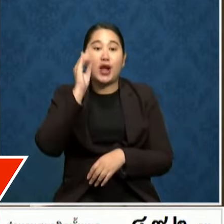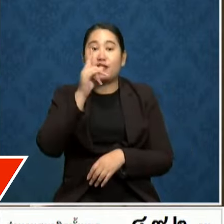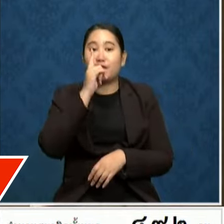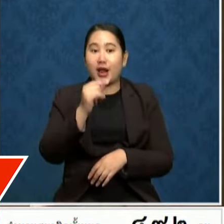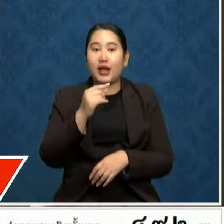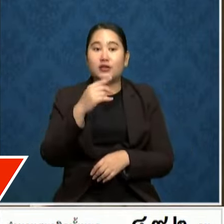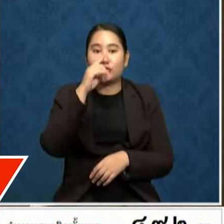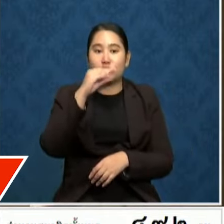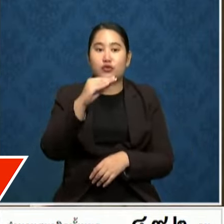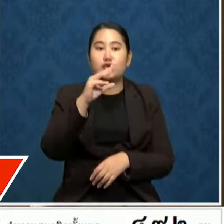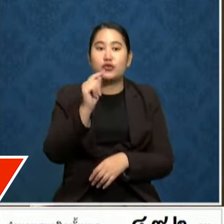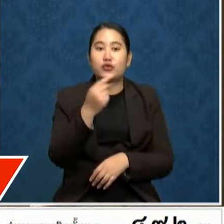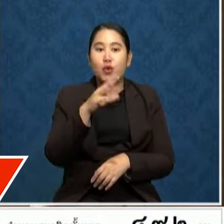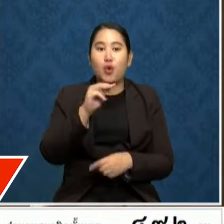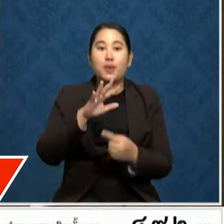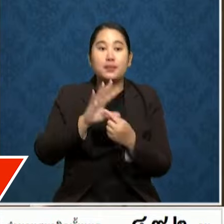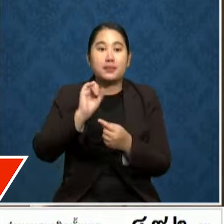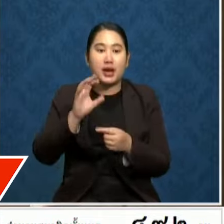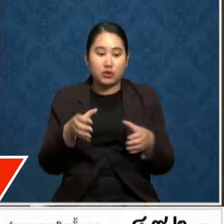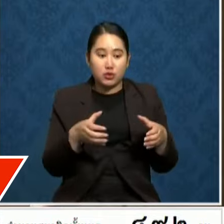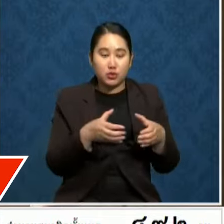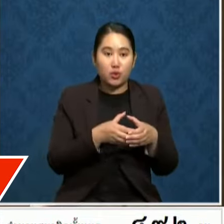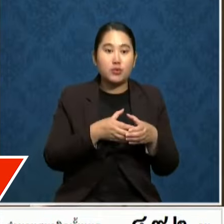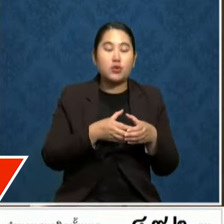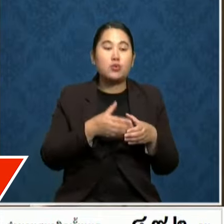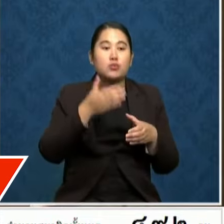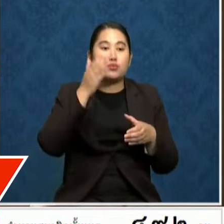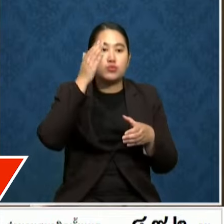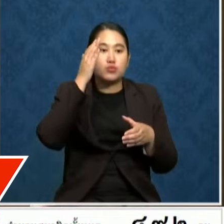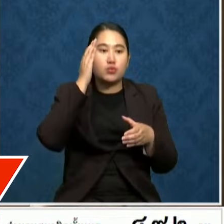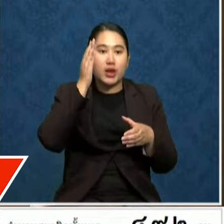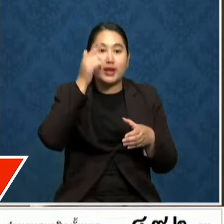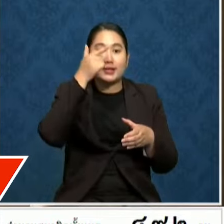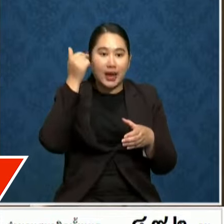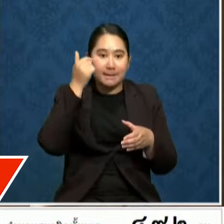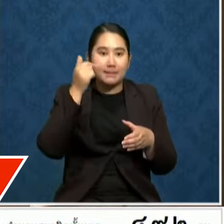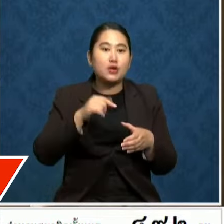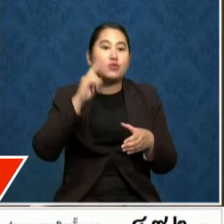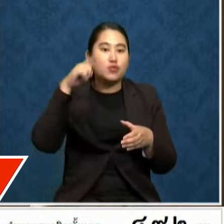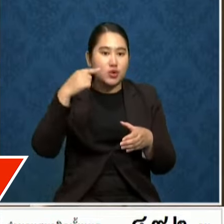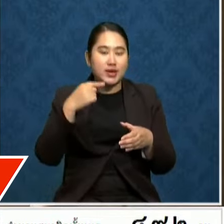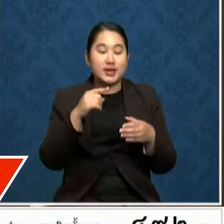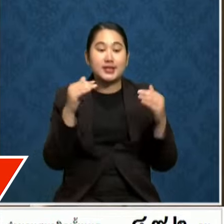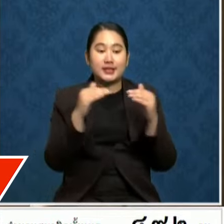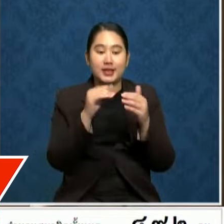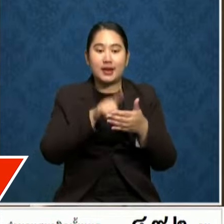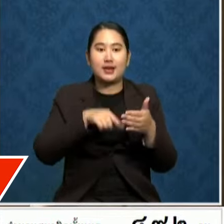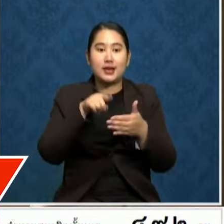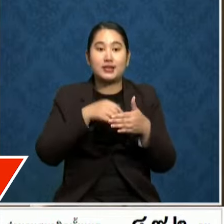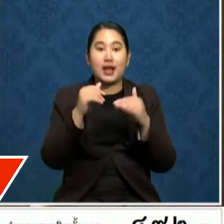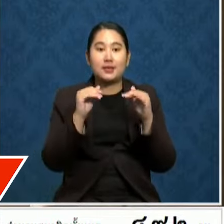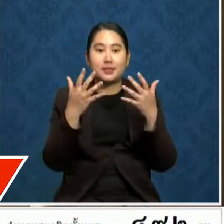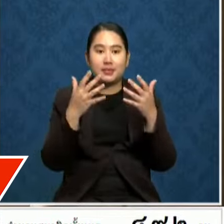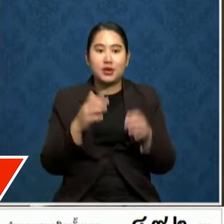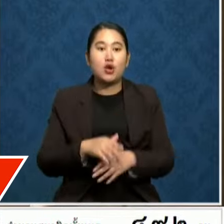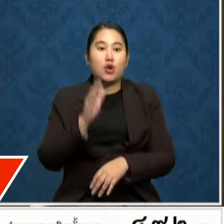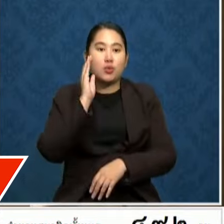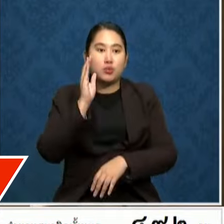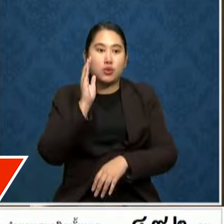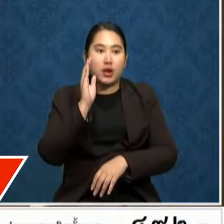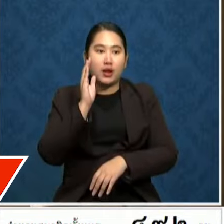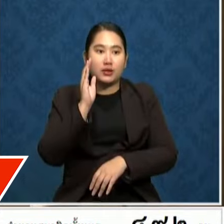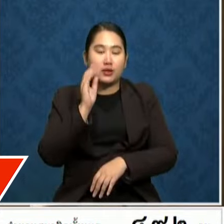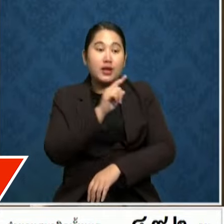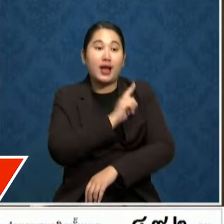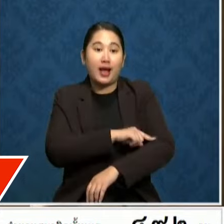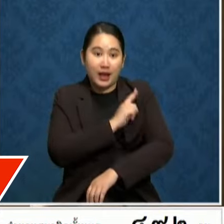กล่าวประโยคนี้คนผิวสีหรือสตรีก็ยังไม่มีสิทธิ์ในการเลือกตั้งค่ะแม้แต่คนผิวขาวที่เป็นผู้ชายมีแต่คน